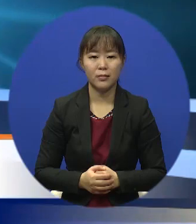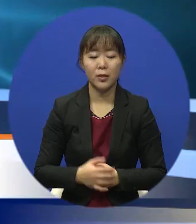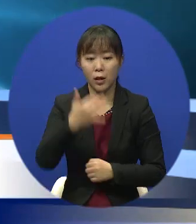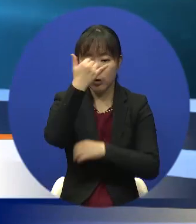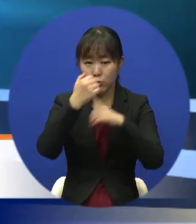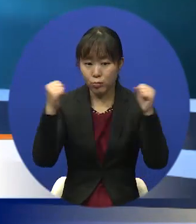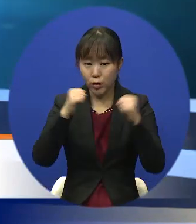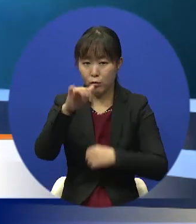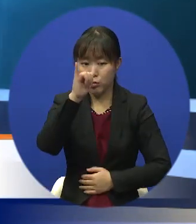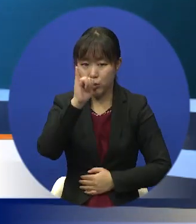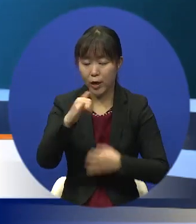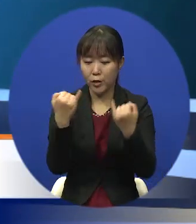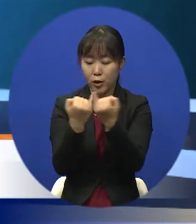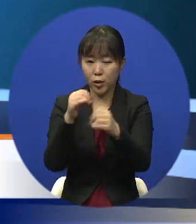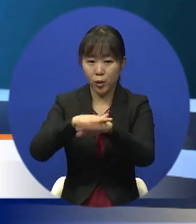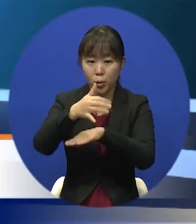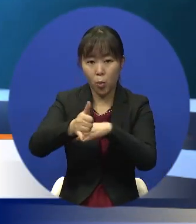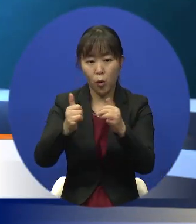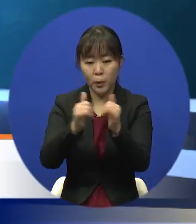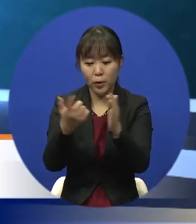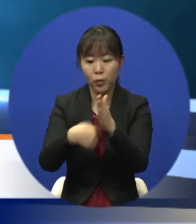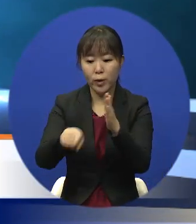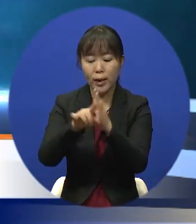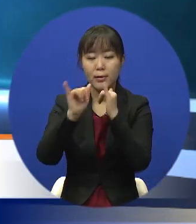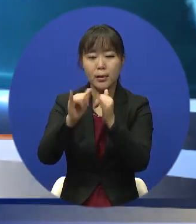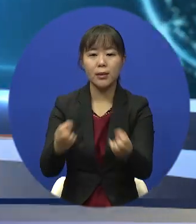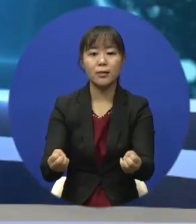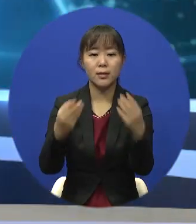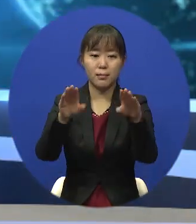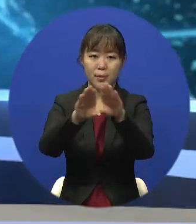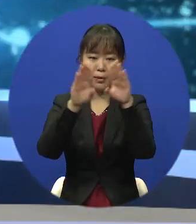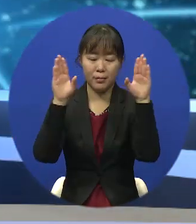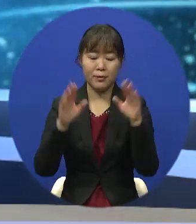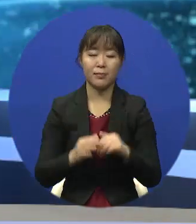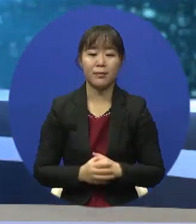충청북도의 우수한 여성 농업인을 위한 시상식이 열렸습니다.